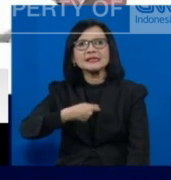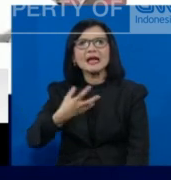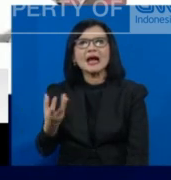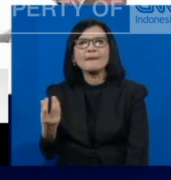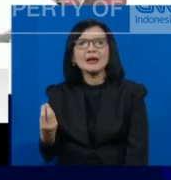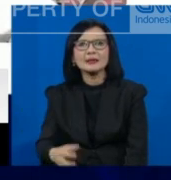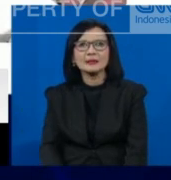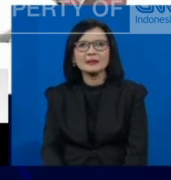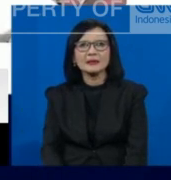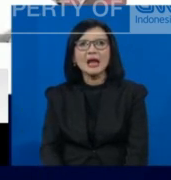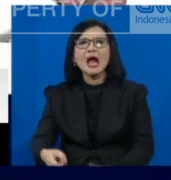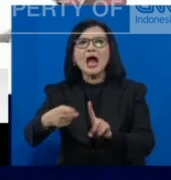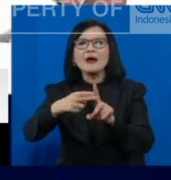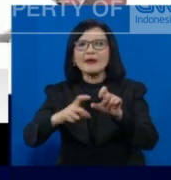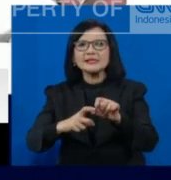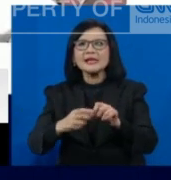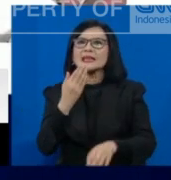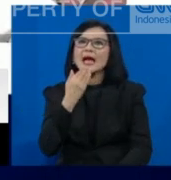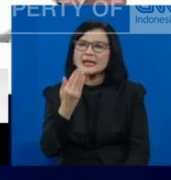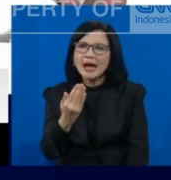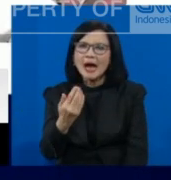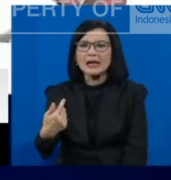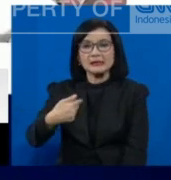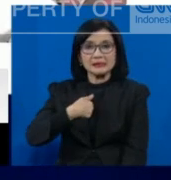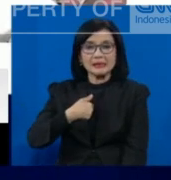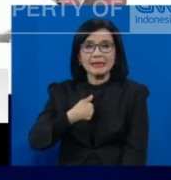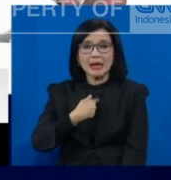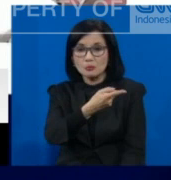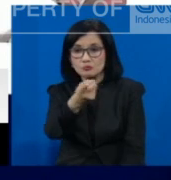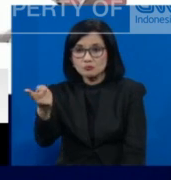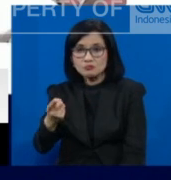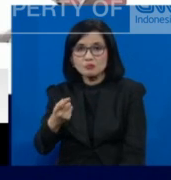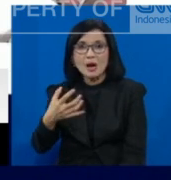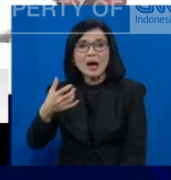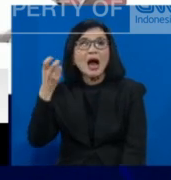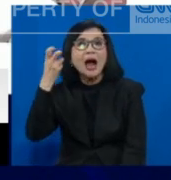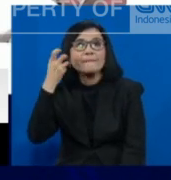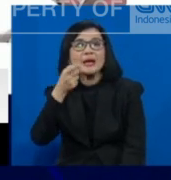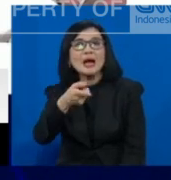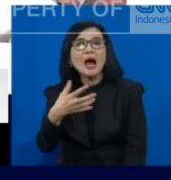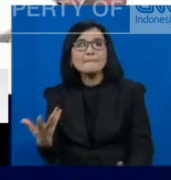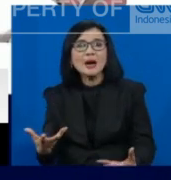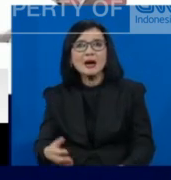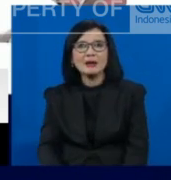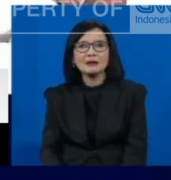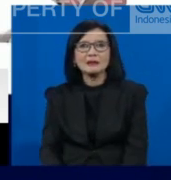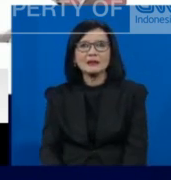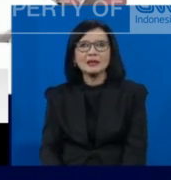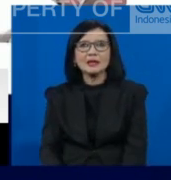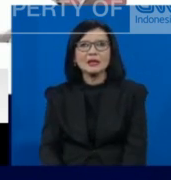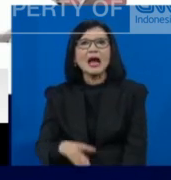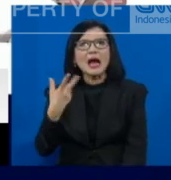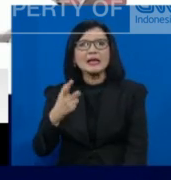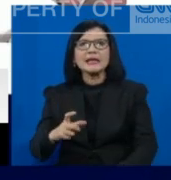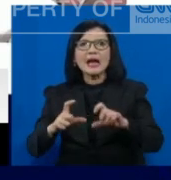Bapak menanyakan dulu yang mulia saya Kalian pakai HP apa kebetulan Bang Ricky sudah pakai iPhone Om kuat masih pakai